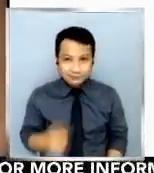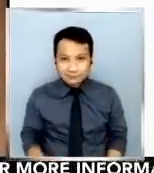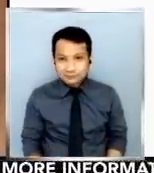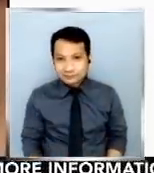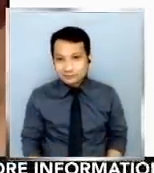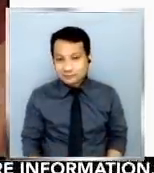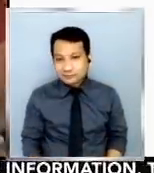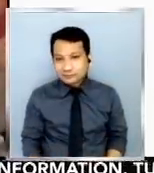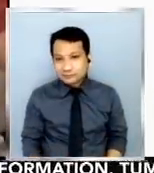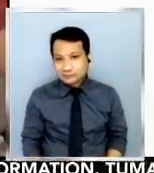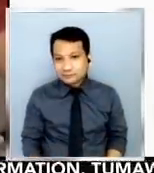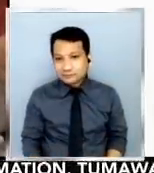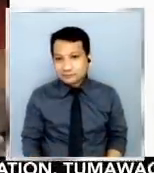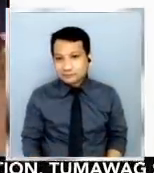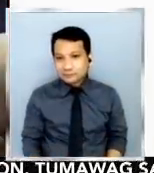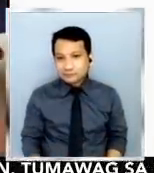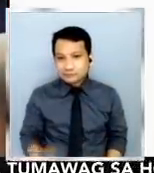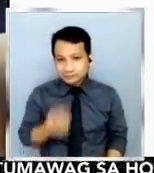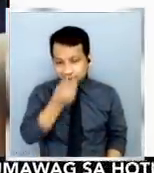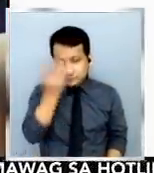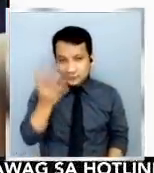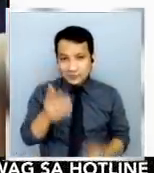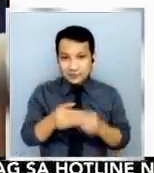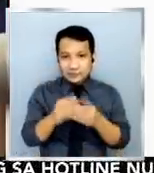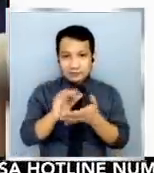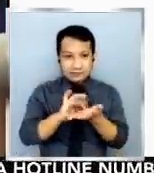Sige din, ano ko, i-compute ko.